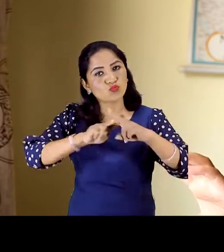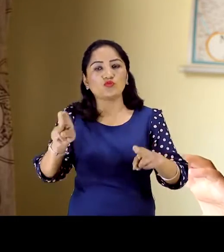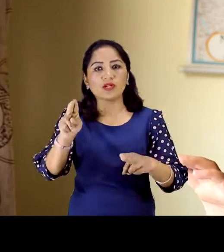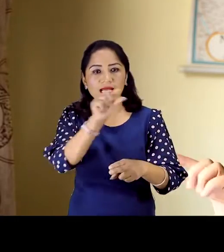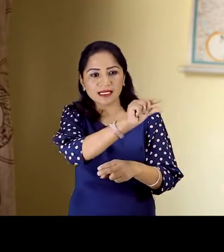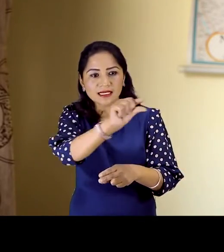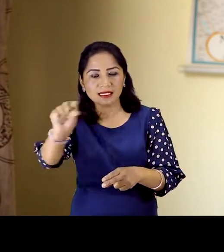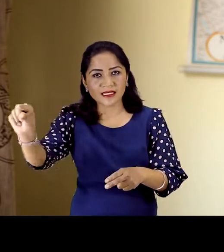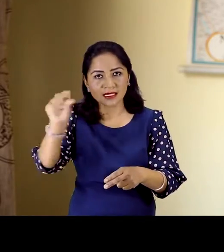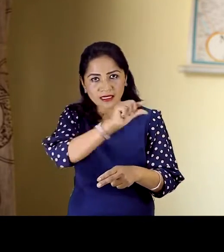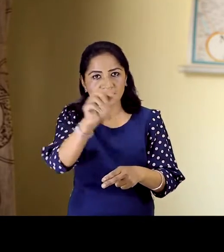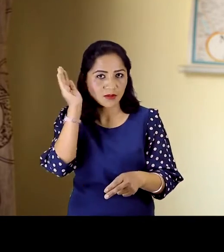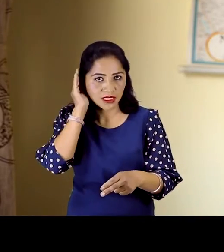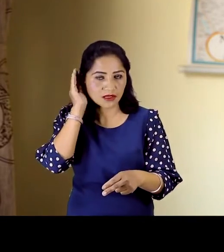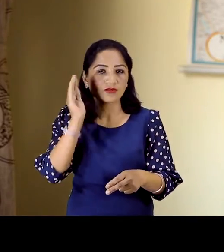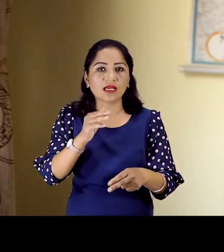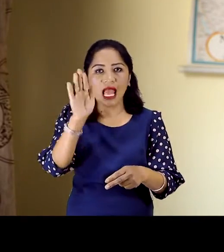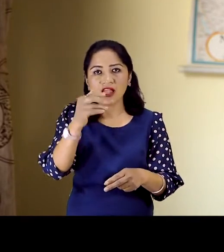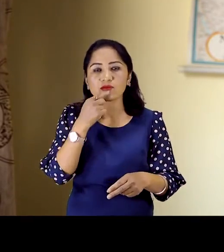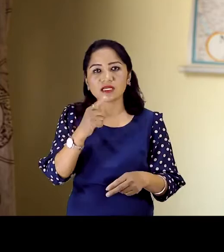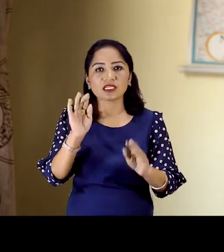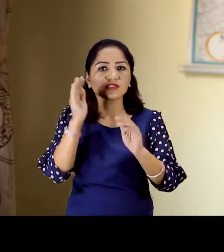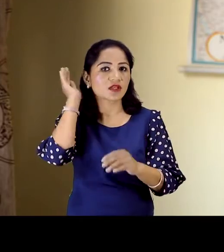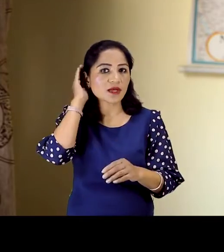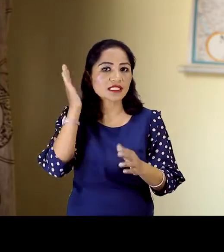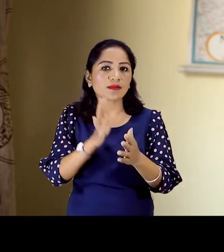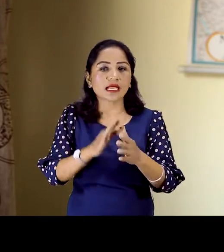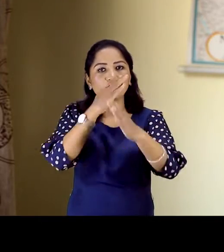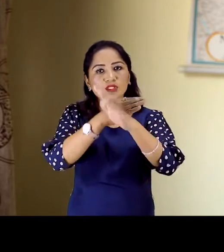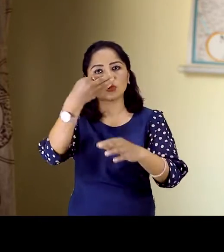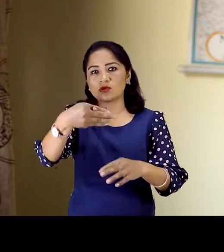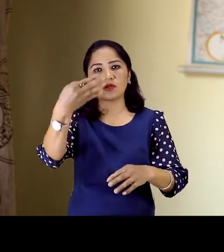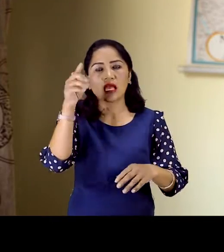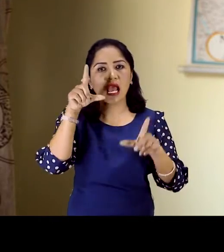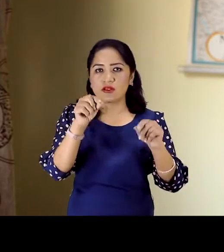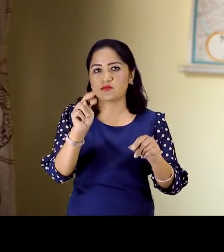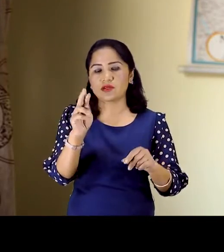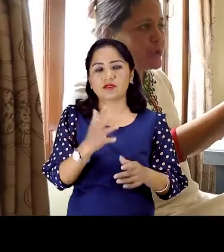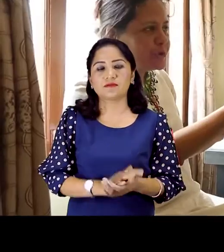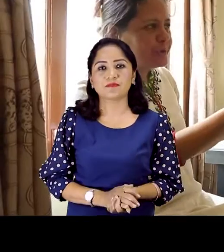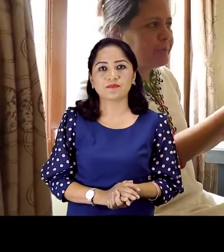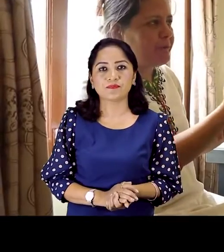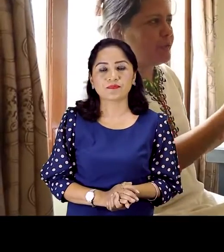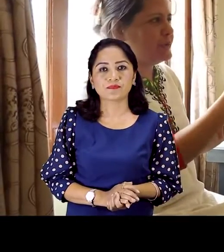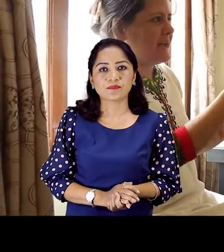कैप्शनीर मां दीरियो बन देखींचे, आमीर चे समाइचार हरू बाटे हम बंची तूड़ा पागड़ा नाते।